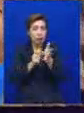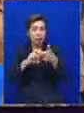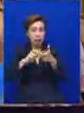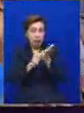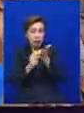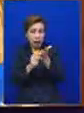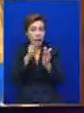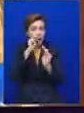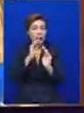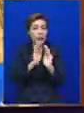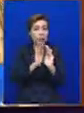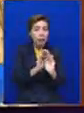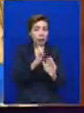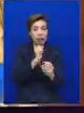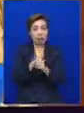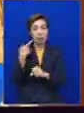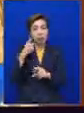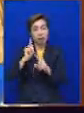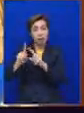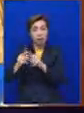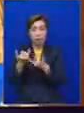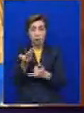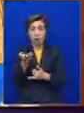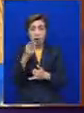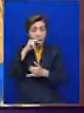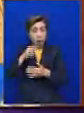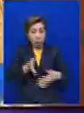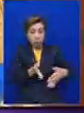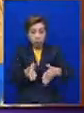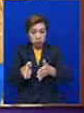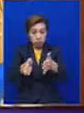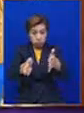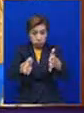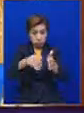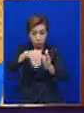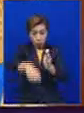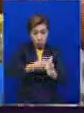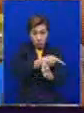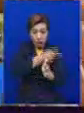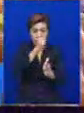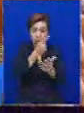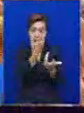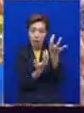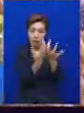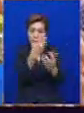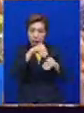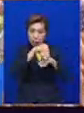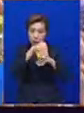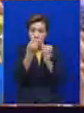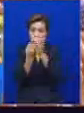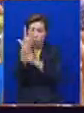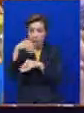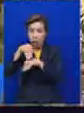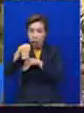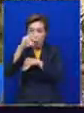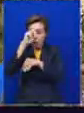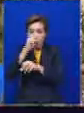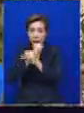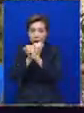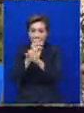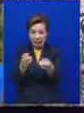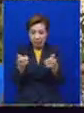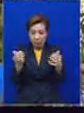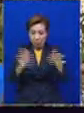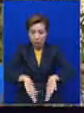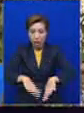น้ำไว้ใช้โดยขอให้ปลูกหญ้าริมคลองควบคู่ไปกับการขุดลอกคลองเพื่อป้องกันปัญหาคันดินพังทลายและขอ